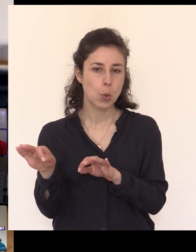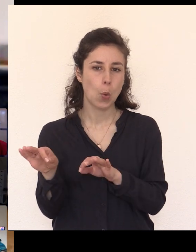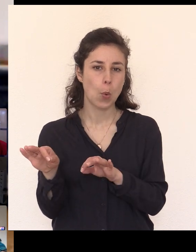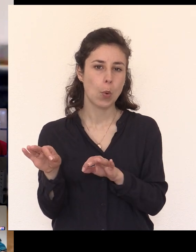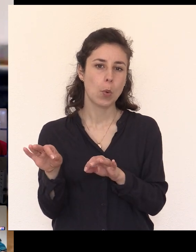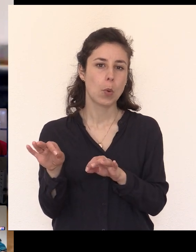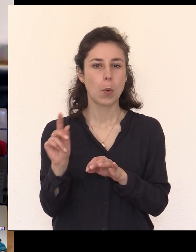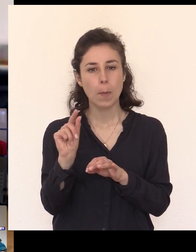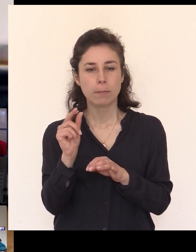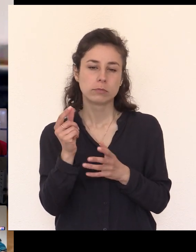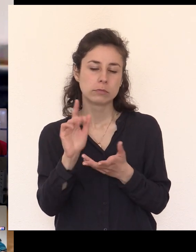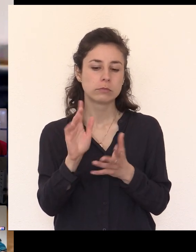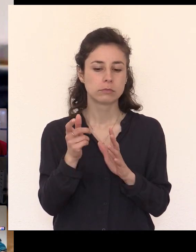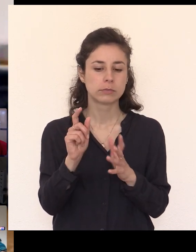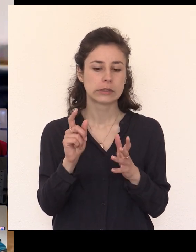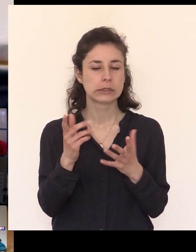Sprachleitung bisschen